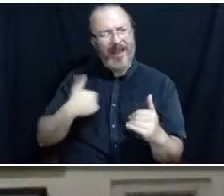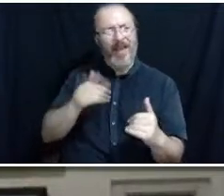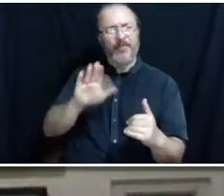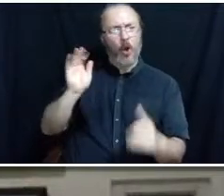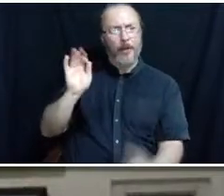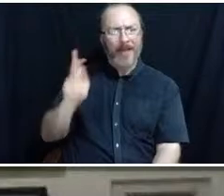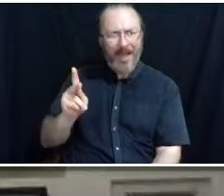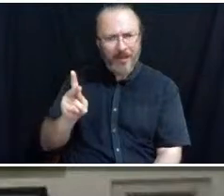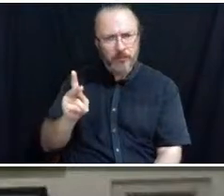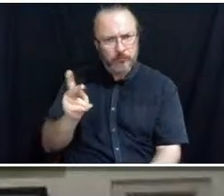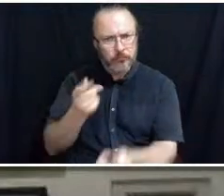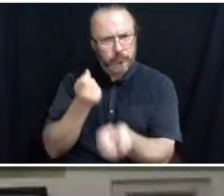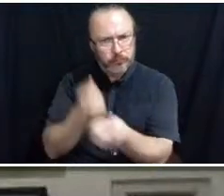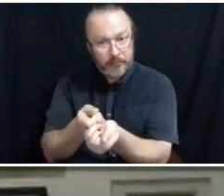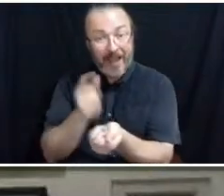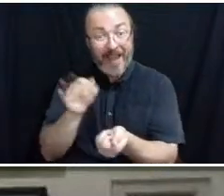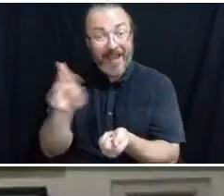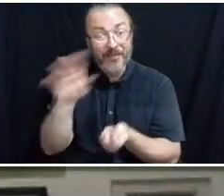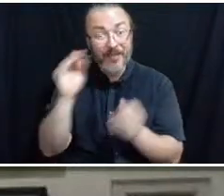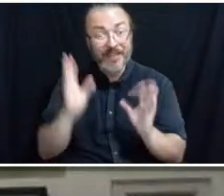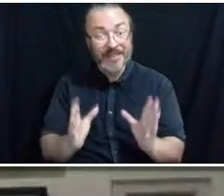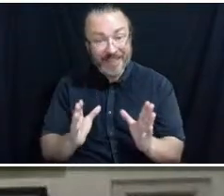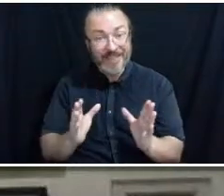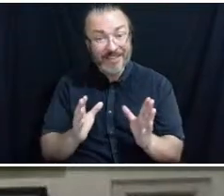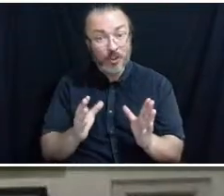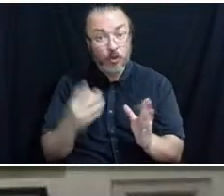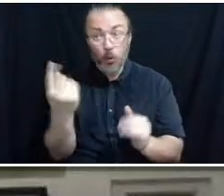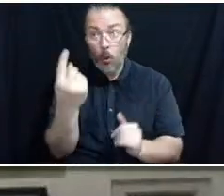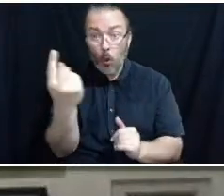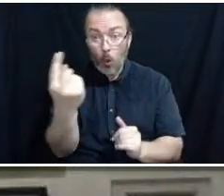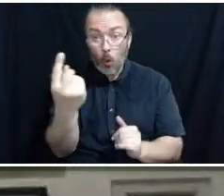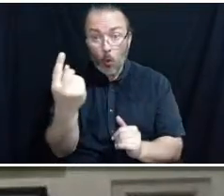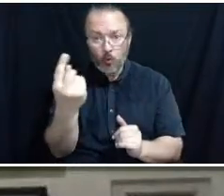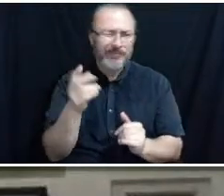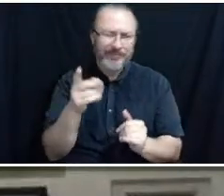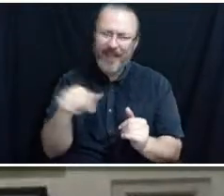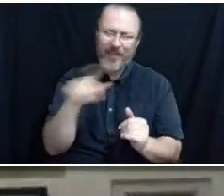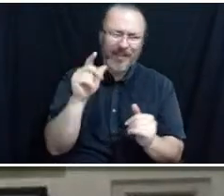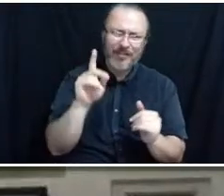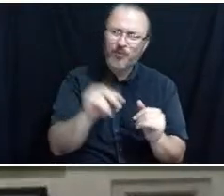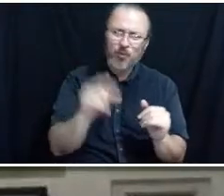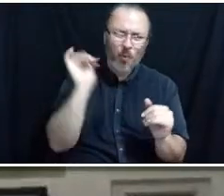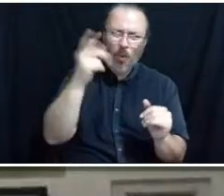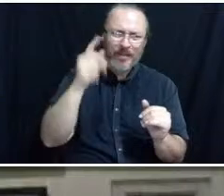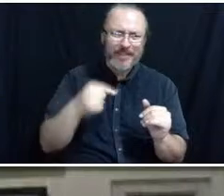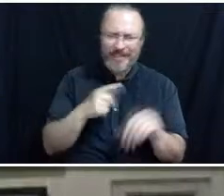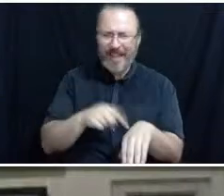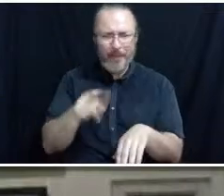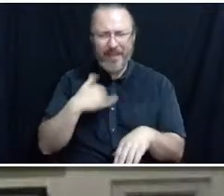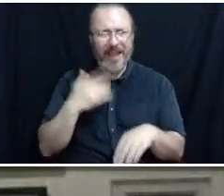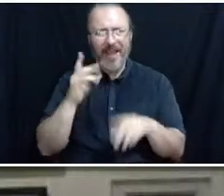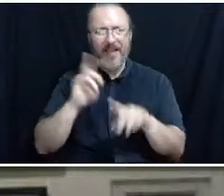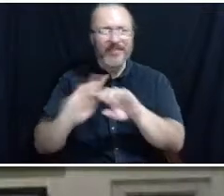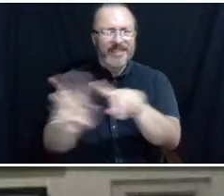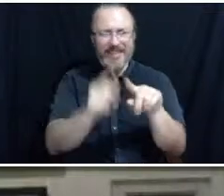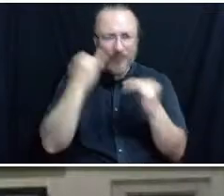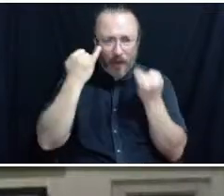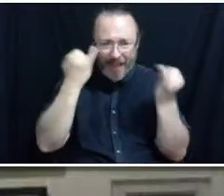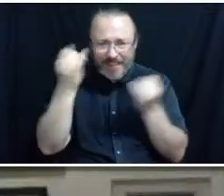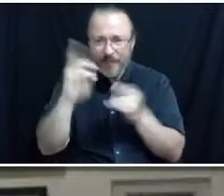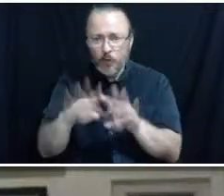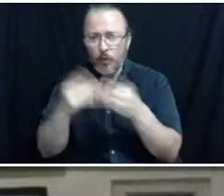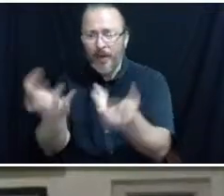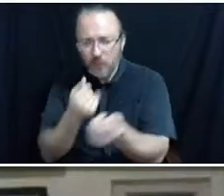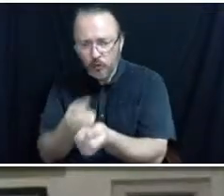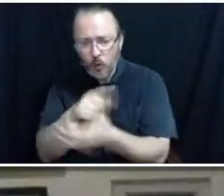leur action. Si les enseignants vont prendre des initiatives audacieuses, ils ont des idées nouvelles, des méthodes pour